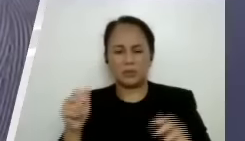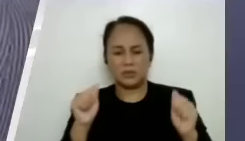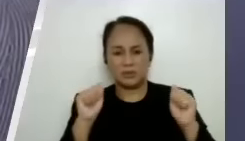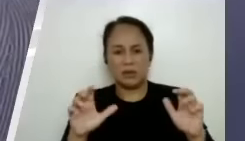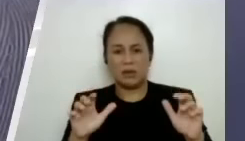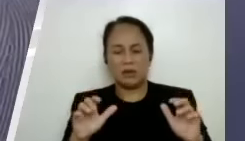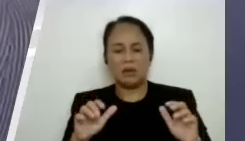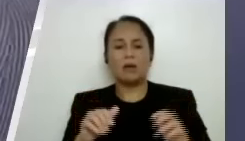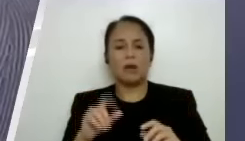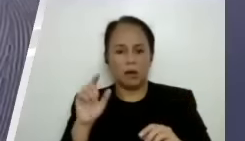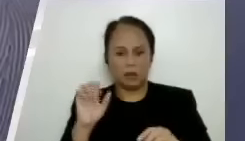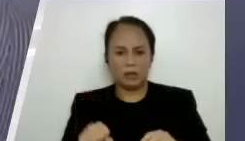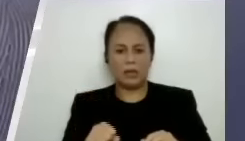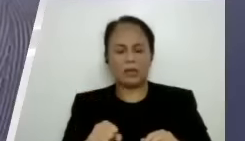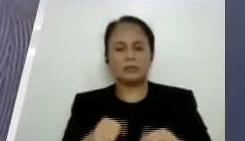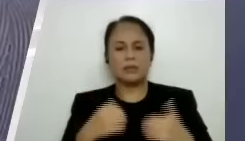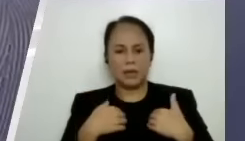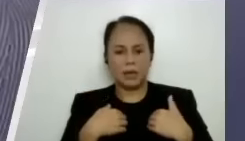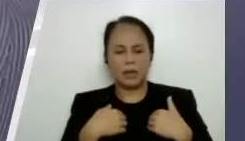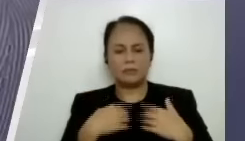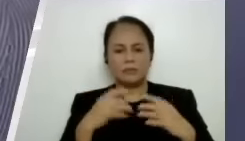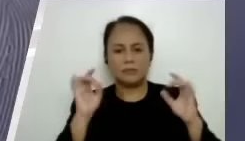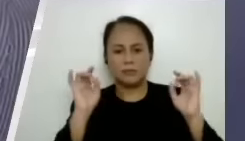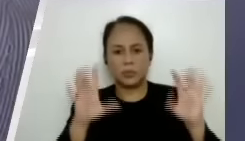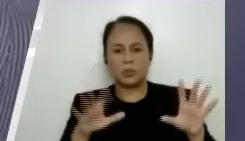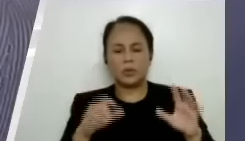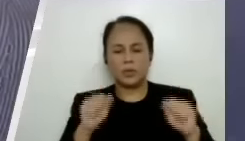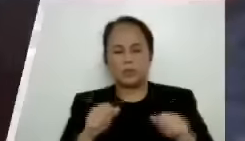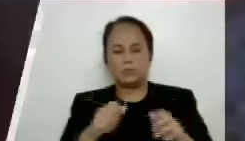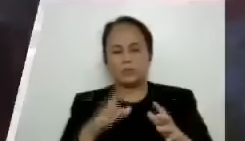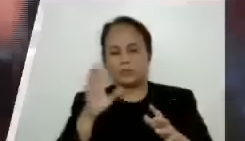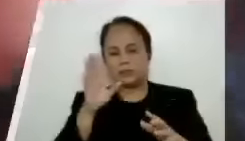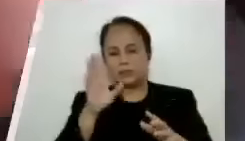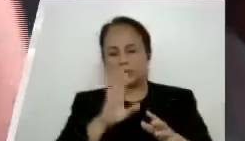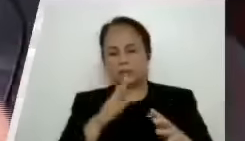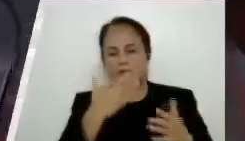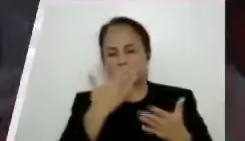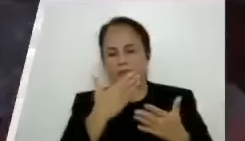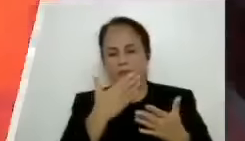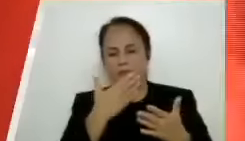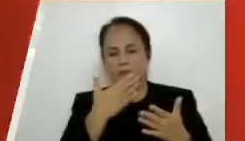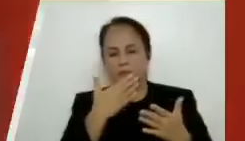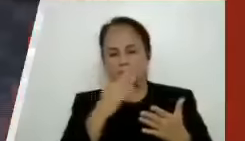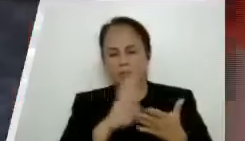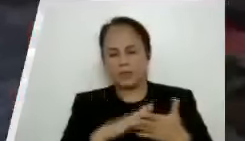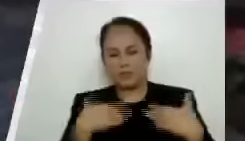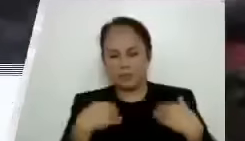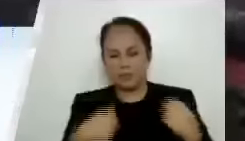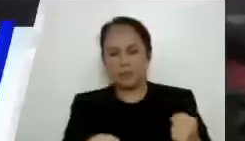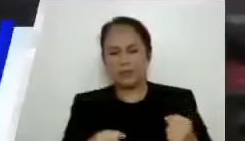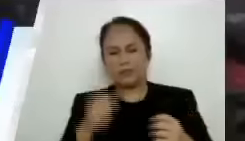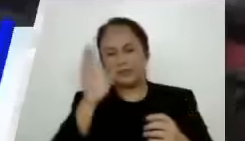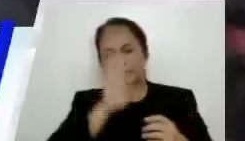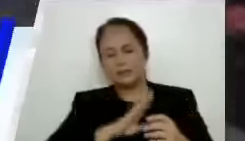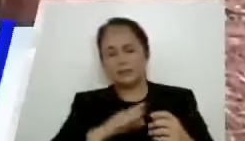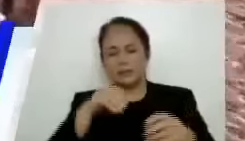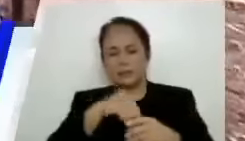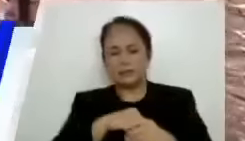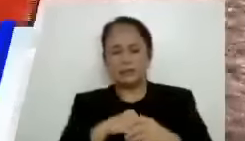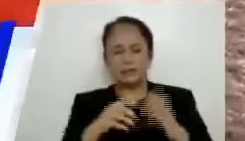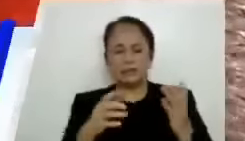ay maaaring magdulot ng shock at makasasama sa kalusugan kung masiraan sa daan agad humanap ng masisilungan